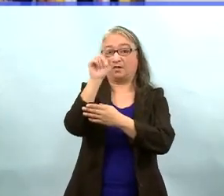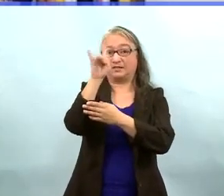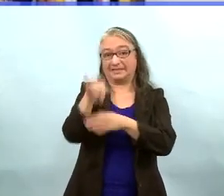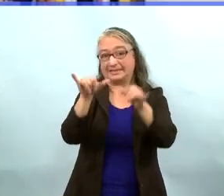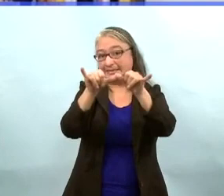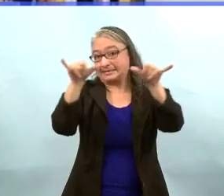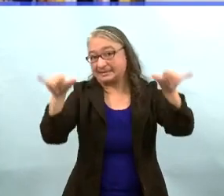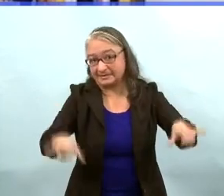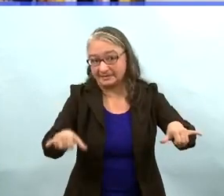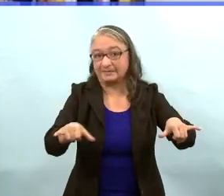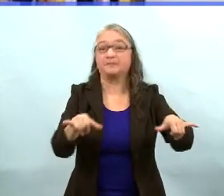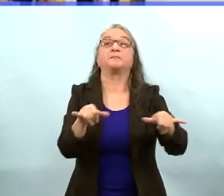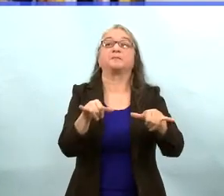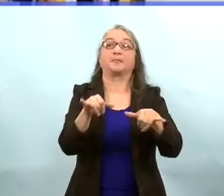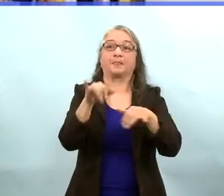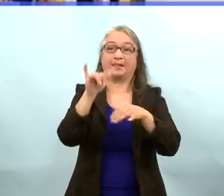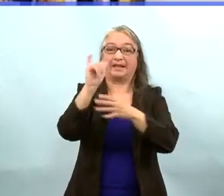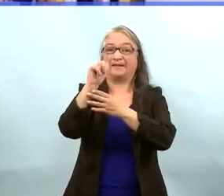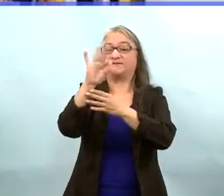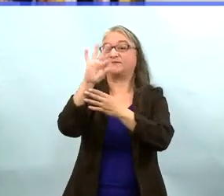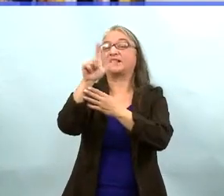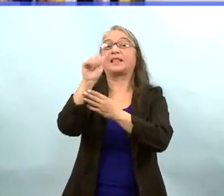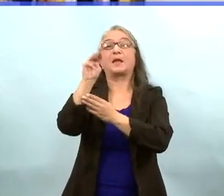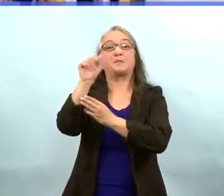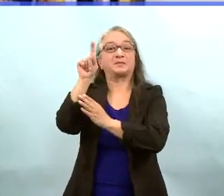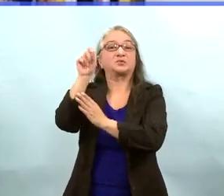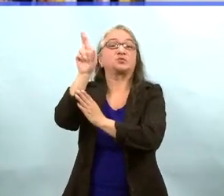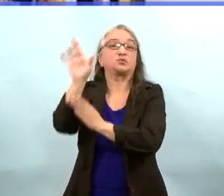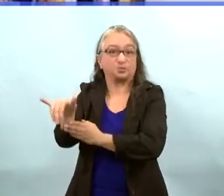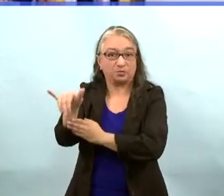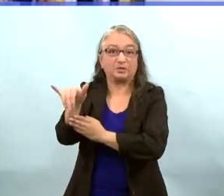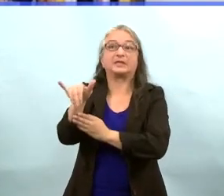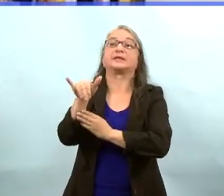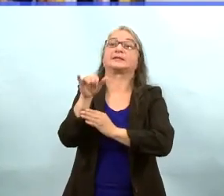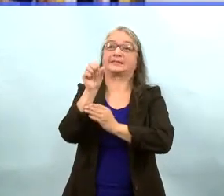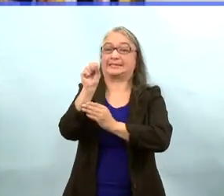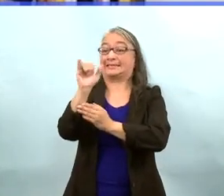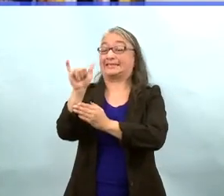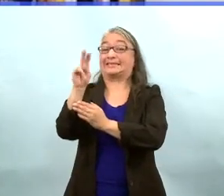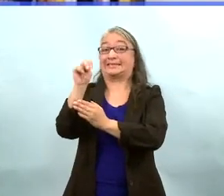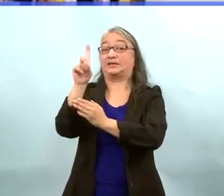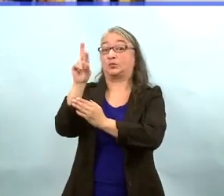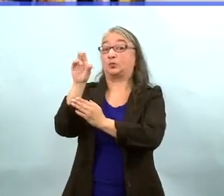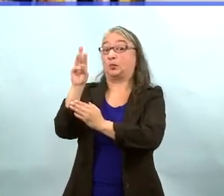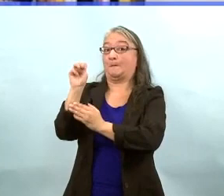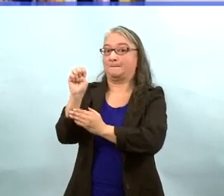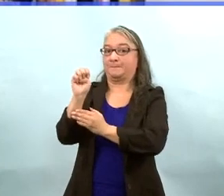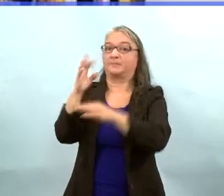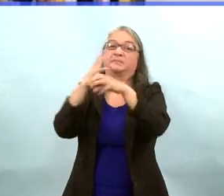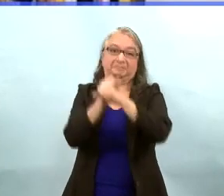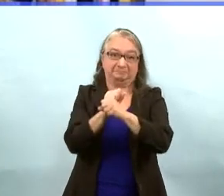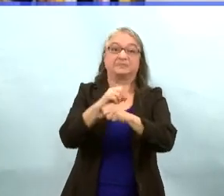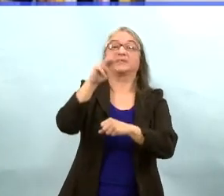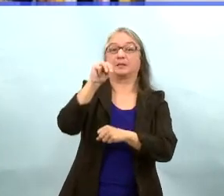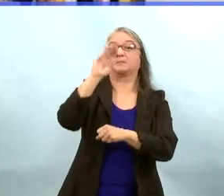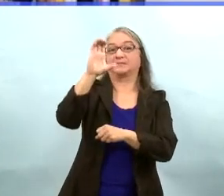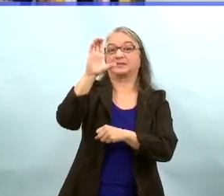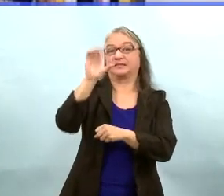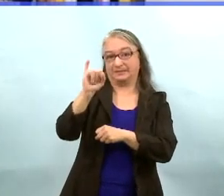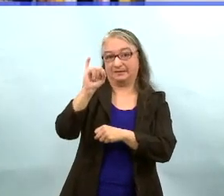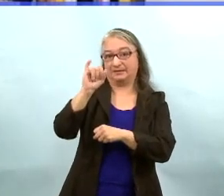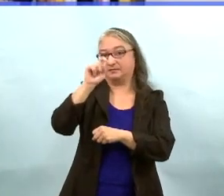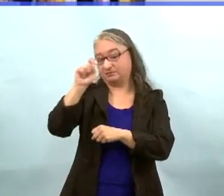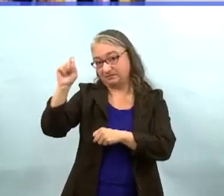Alors, c'est un syndrome qui est très grave, qui se produit des semaines après l'infection et qui affecte toutes les régions du corps et tous les